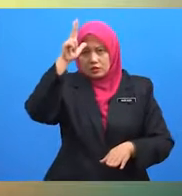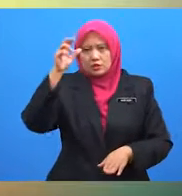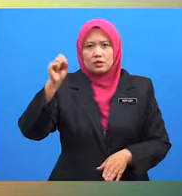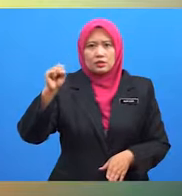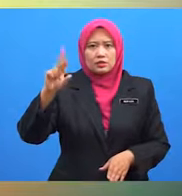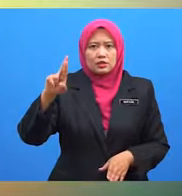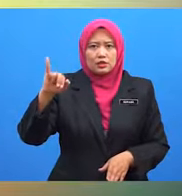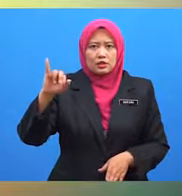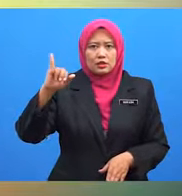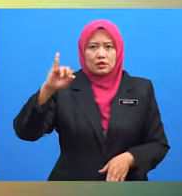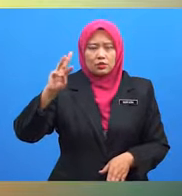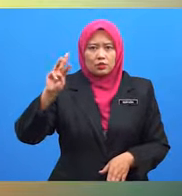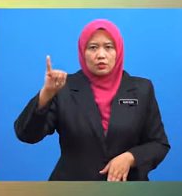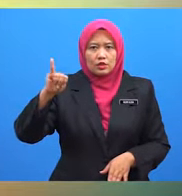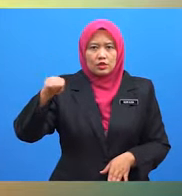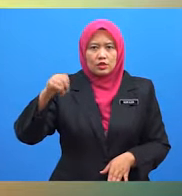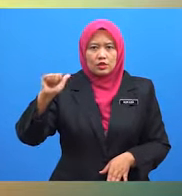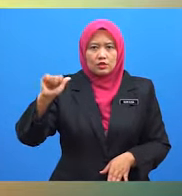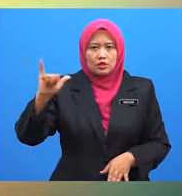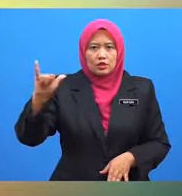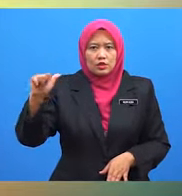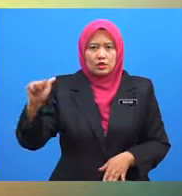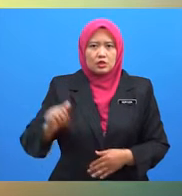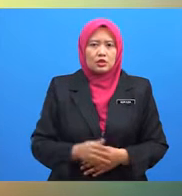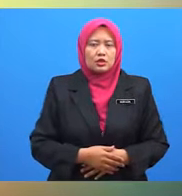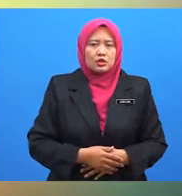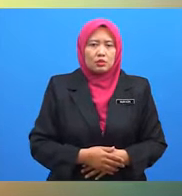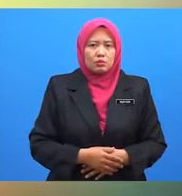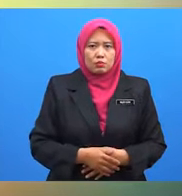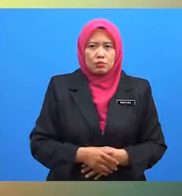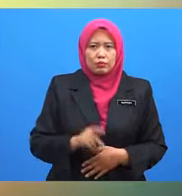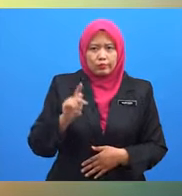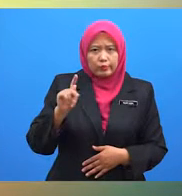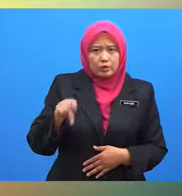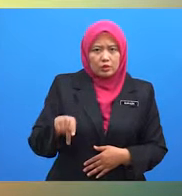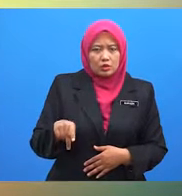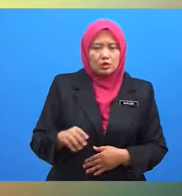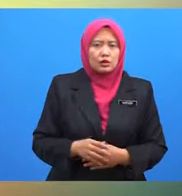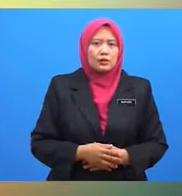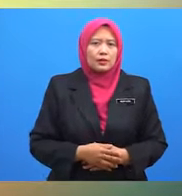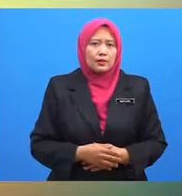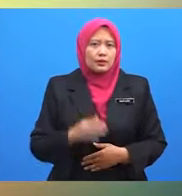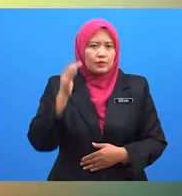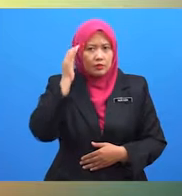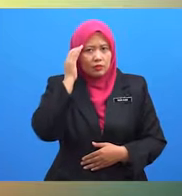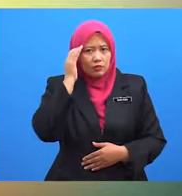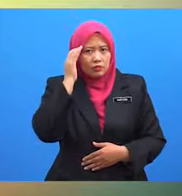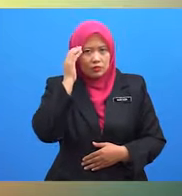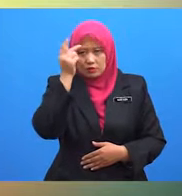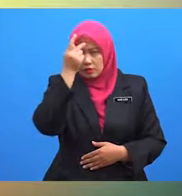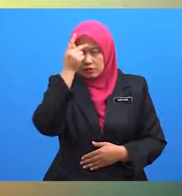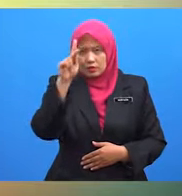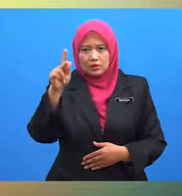Zaman Sriwijaya penting dalam perkembangan bahasa Melayu kerana merupakan kerajaan